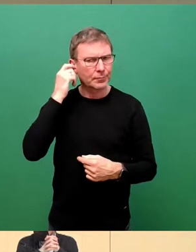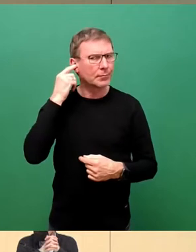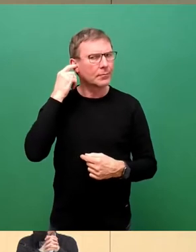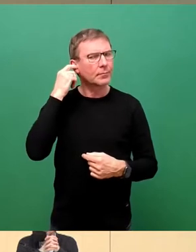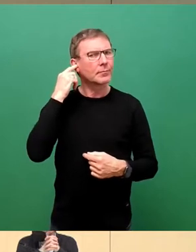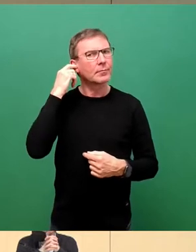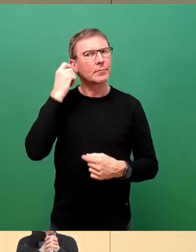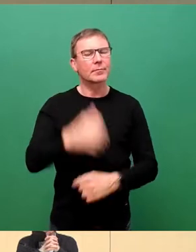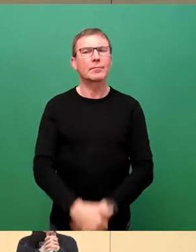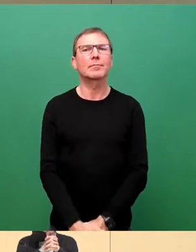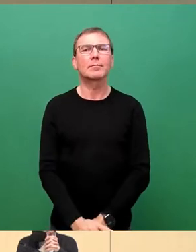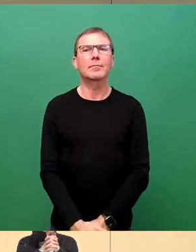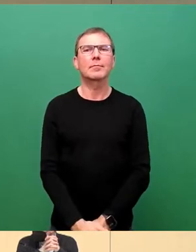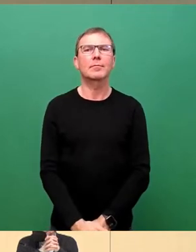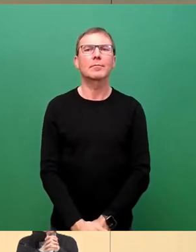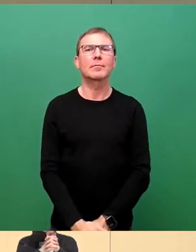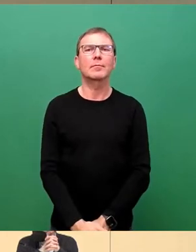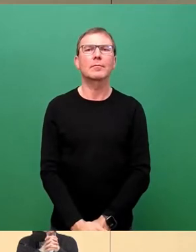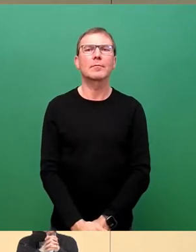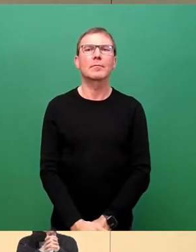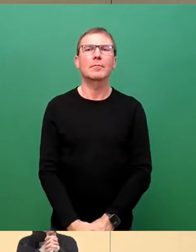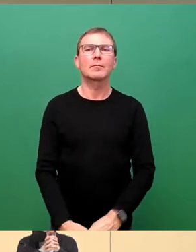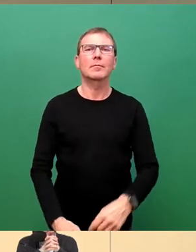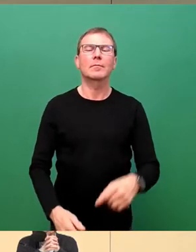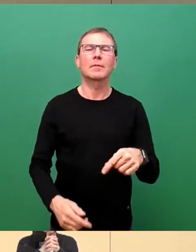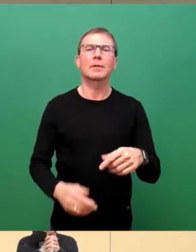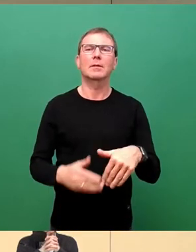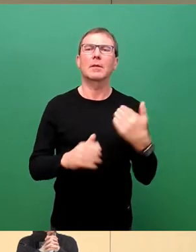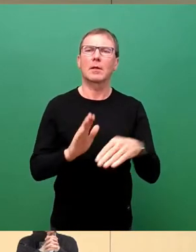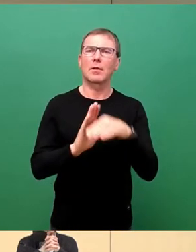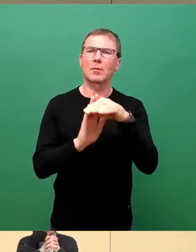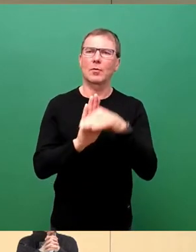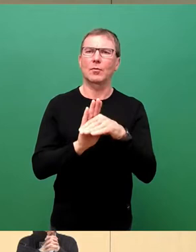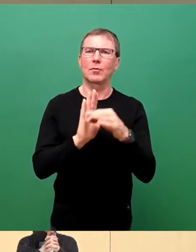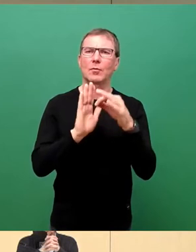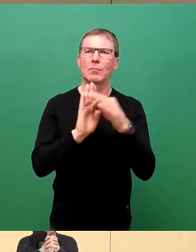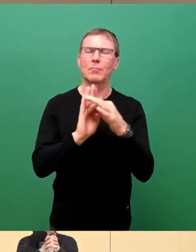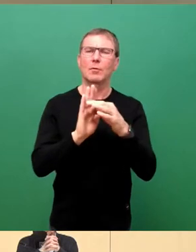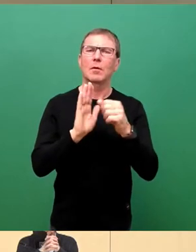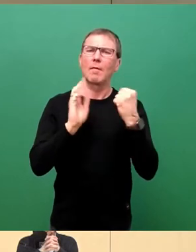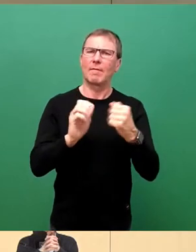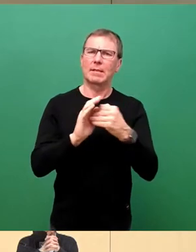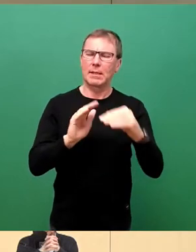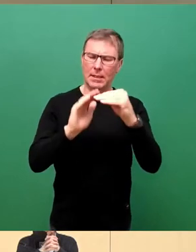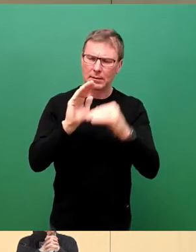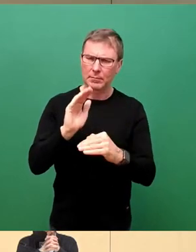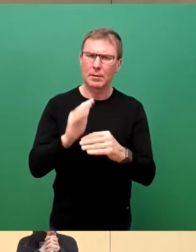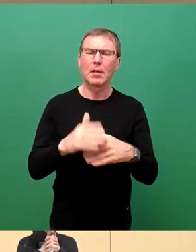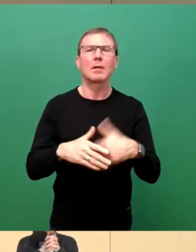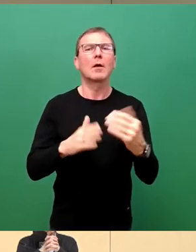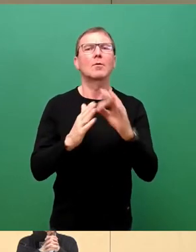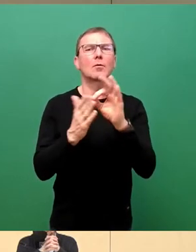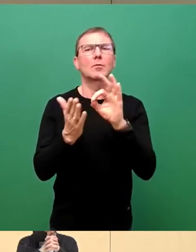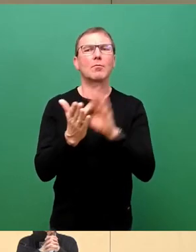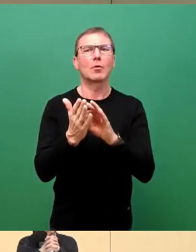Beratungsfolge und starten wie bei der Tagesordnung festgelegt. Zunächst mit dem